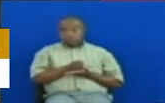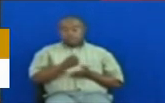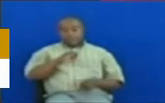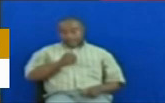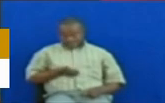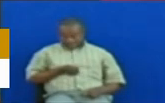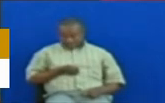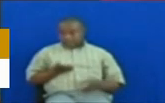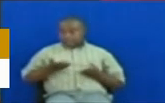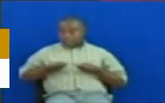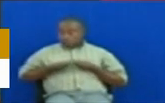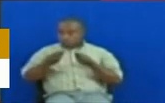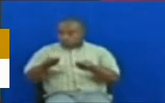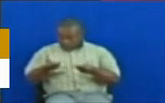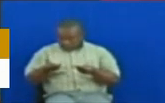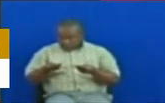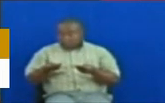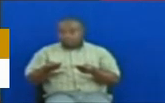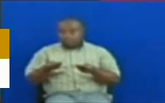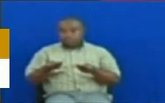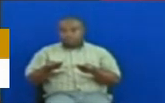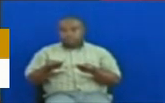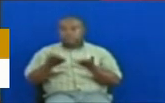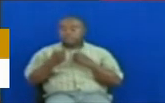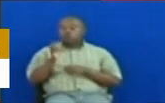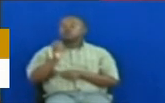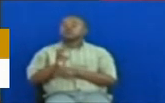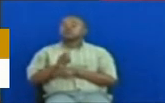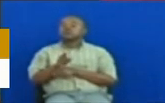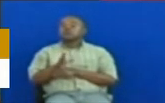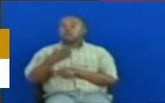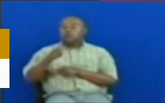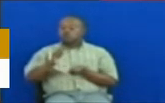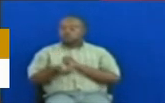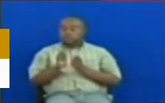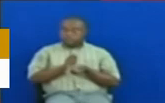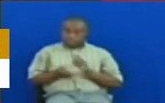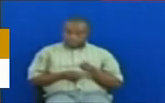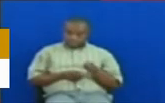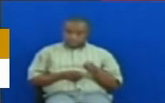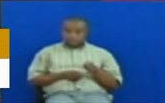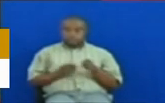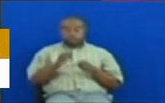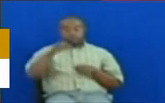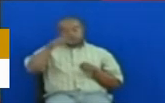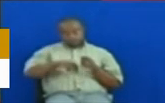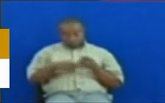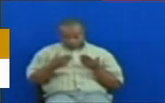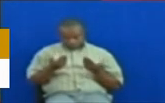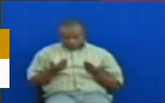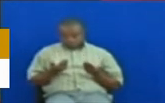aidha ni utoaji au kutotoa leseni au kusimamisha au kubatilisha chini ya idhini